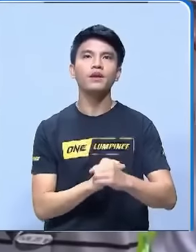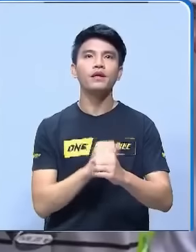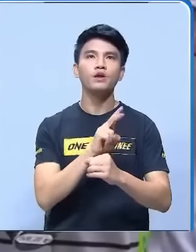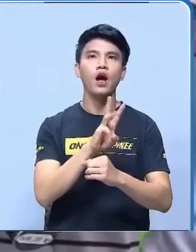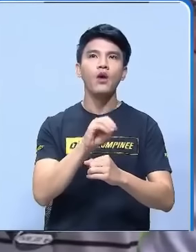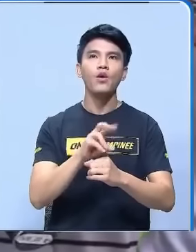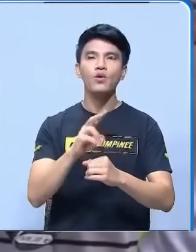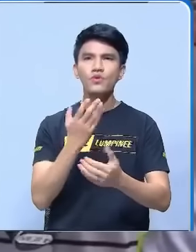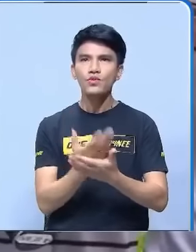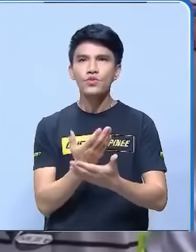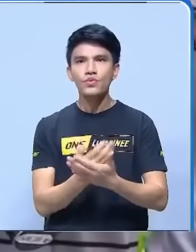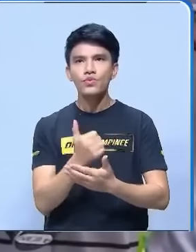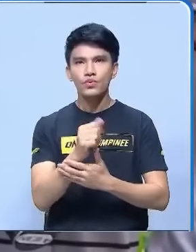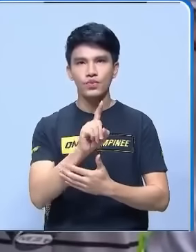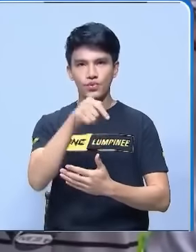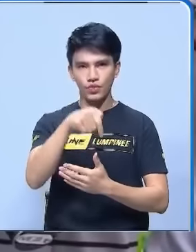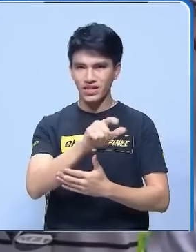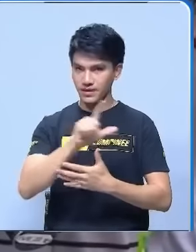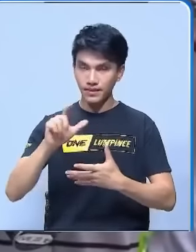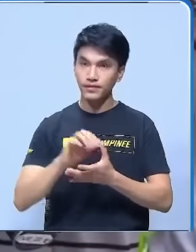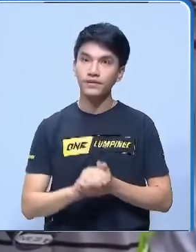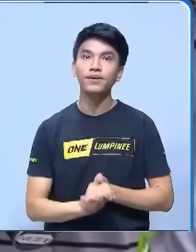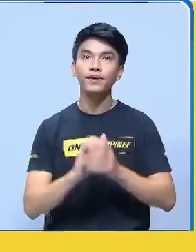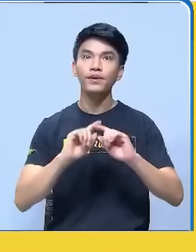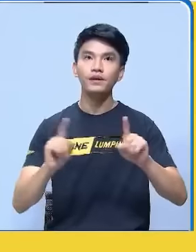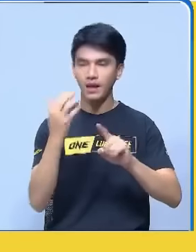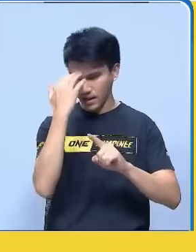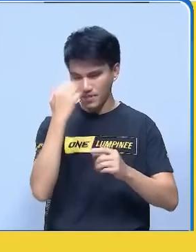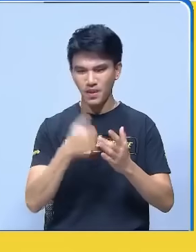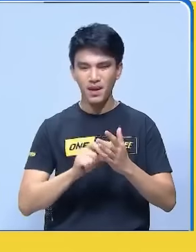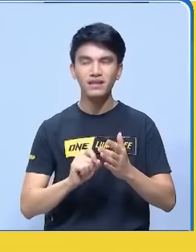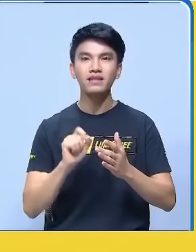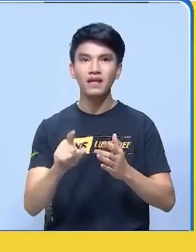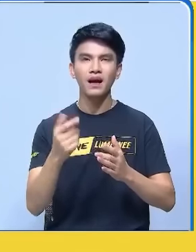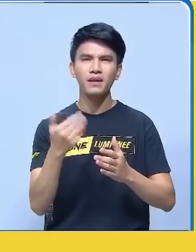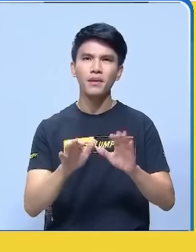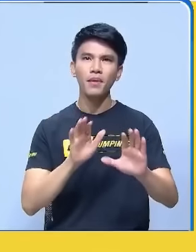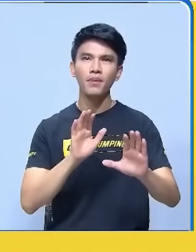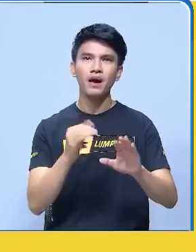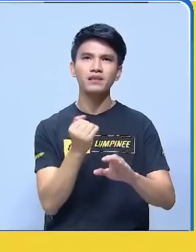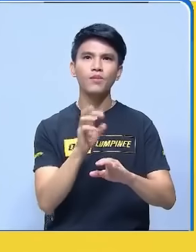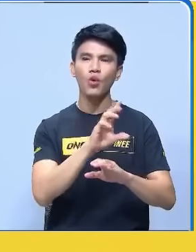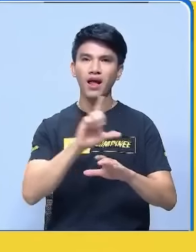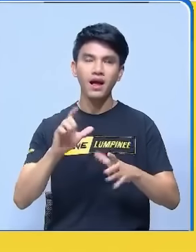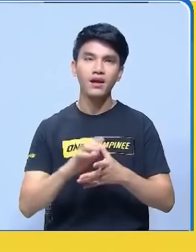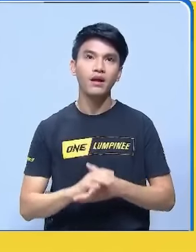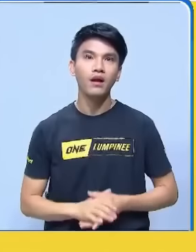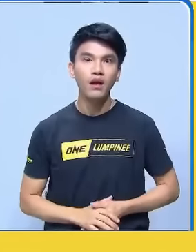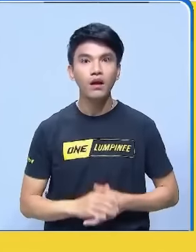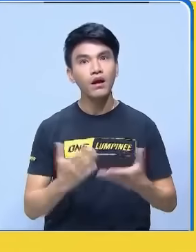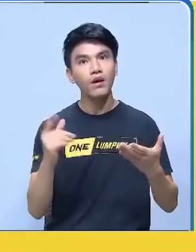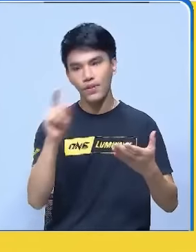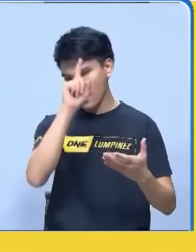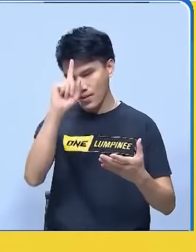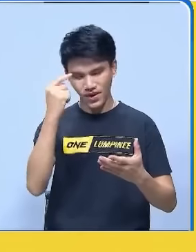ายได้เข้ามาไม่ต่ำกว่า 1,000 ล้านบาทแต่กลับเสียภาษีแค่ประมาณสัก16ล้านบาทเท่านั้นเองจึงสงสัยว่าอา